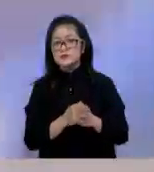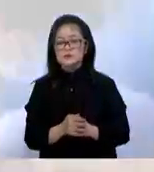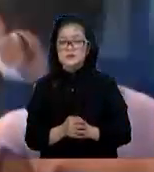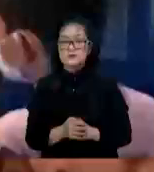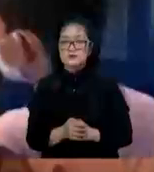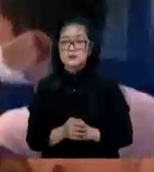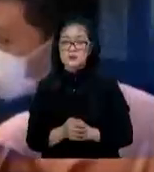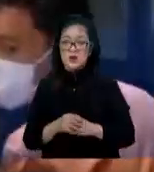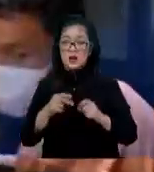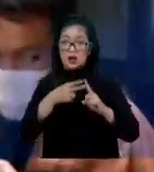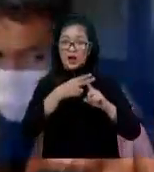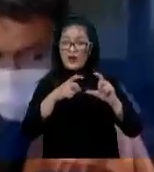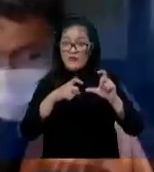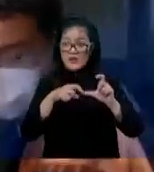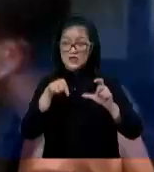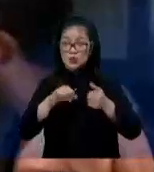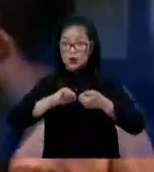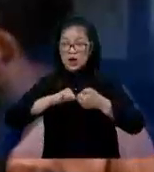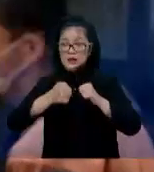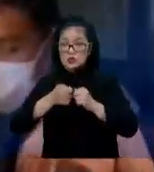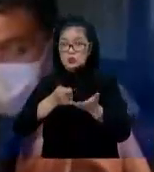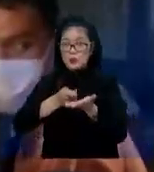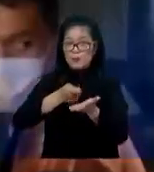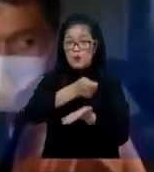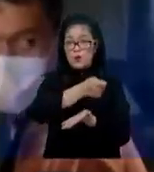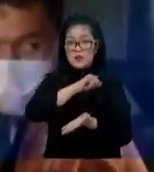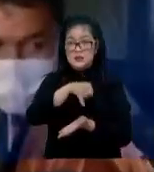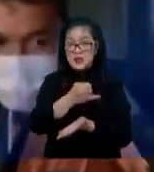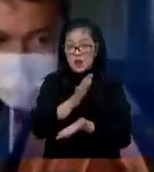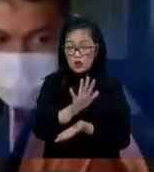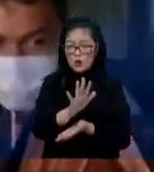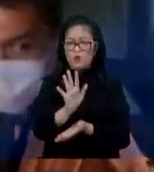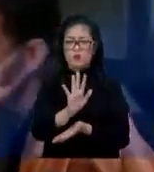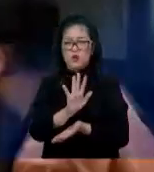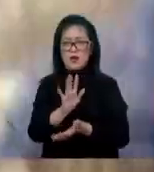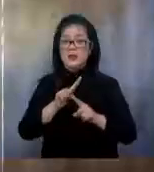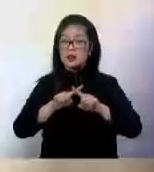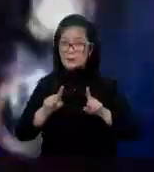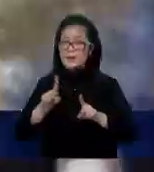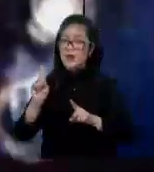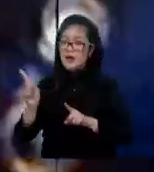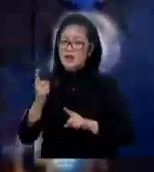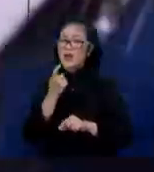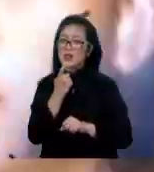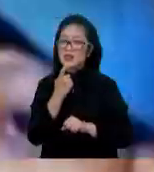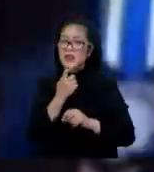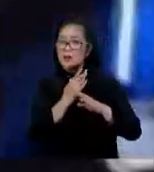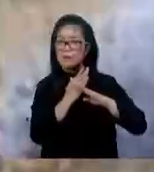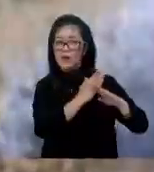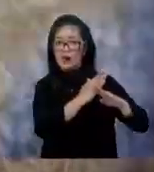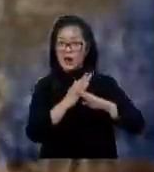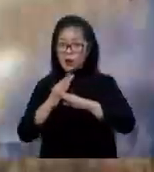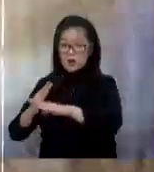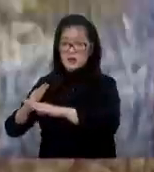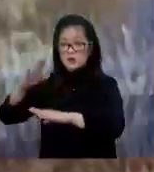Verdi Sambo tak hanya terjerat kasus pembunuhan berencana Brigadir Joshua, ia juga dijerat perintangan penyidikan, obstruction of justice yang